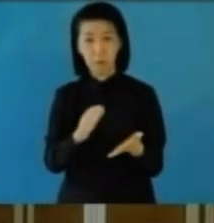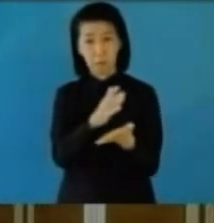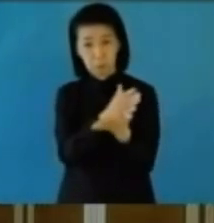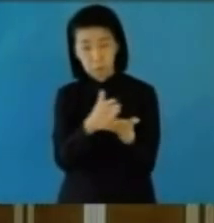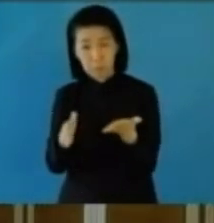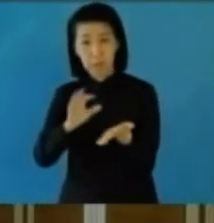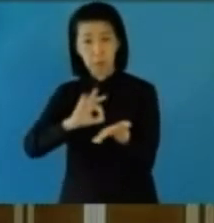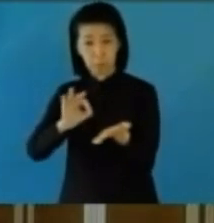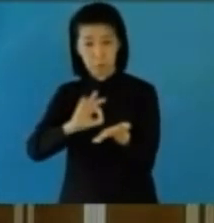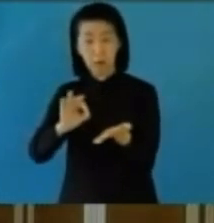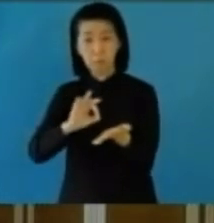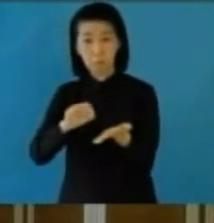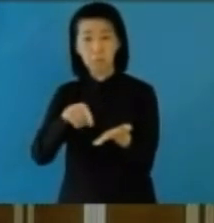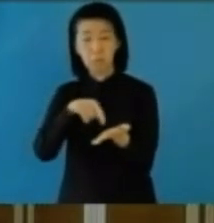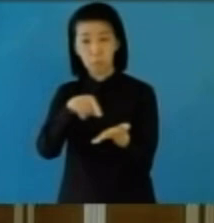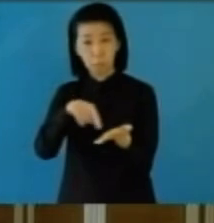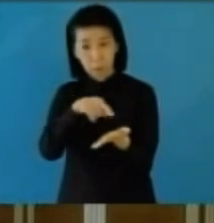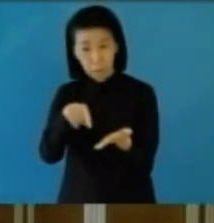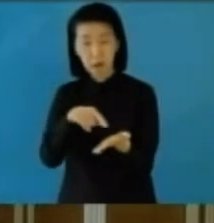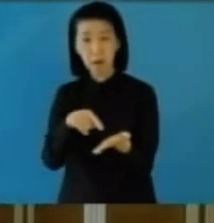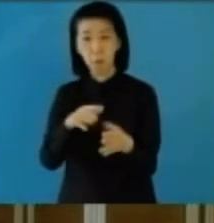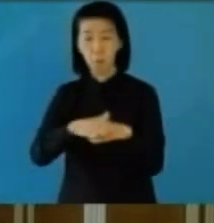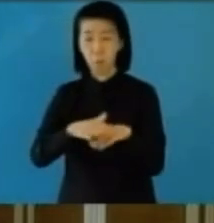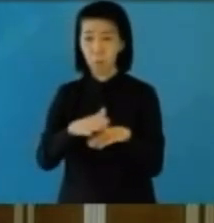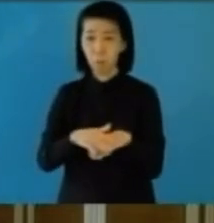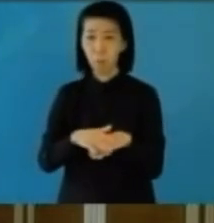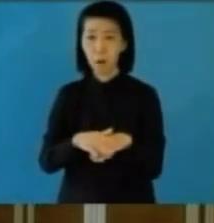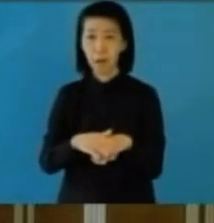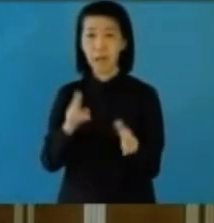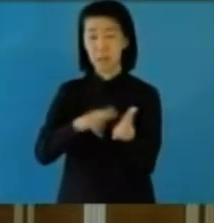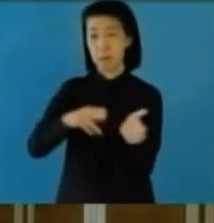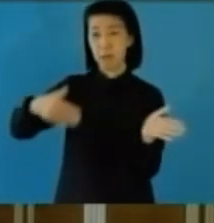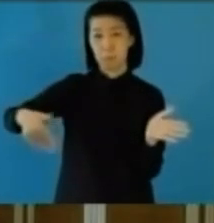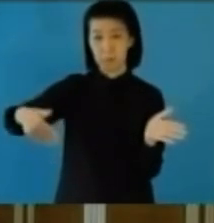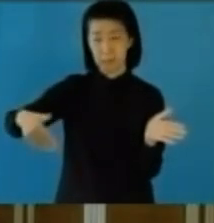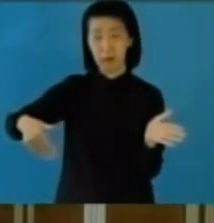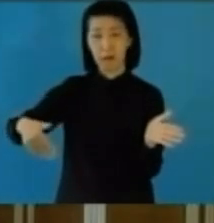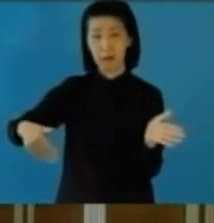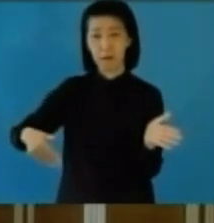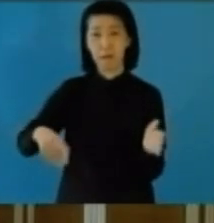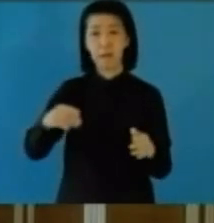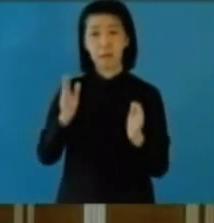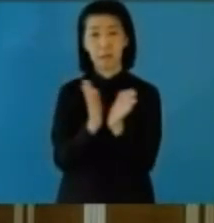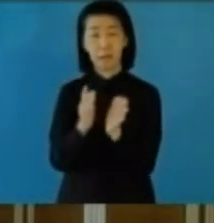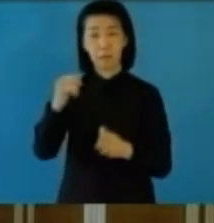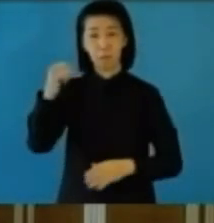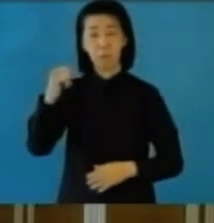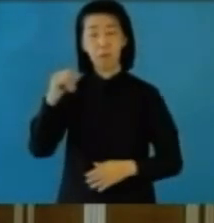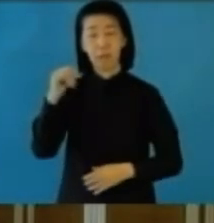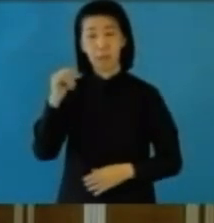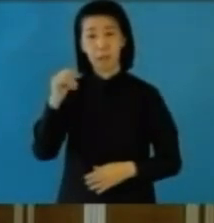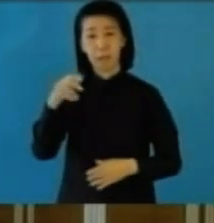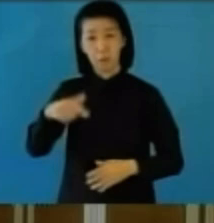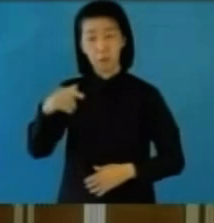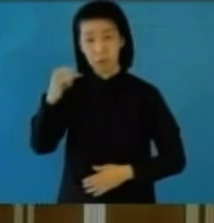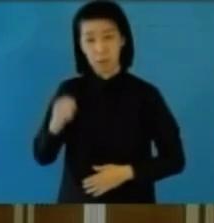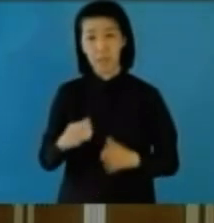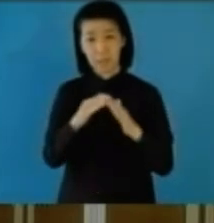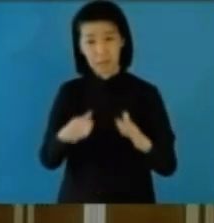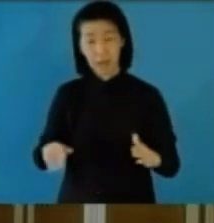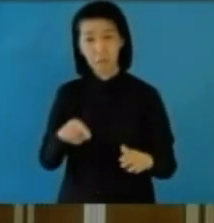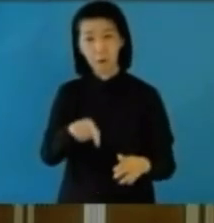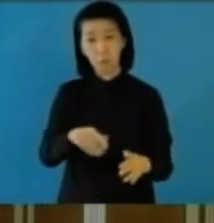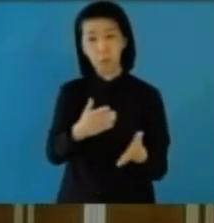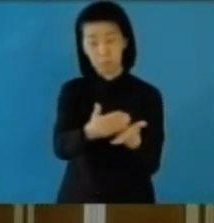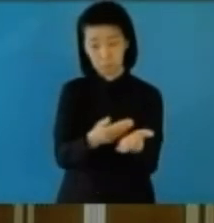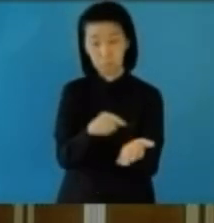については現時点では未定となっております。県教委としては跡地等の活用について、同一の敷